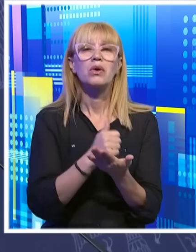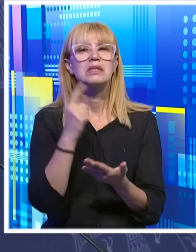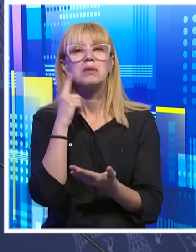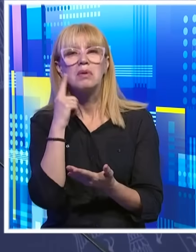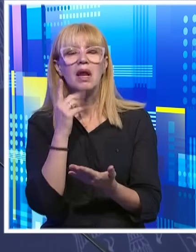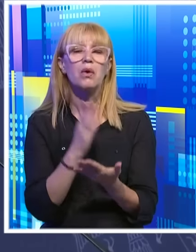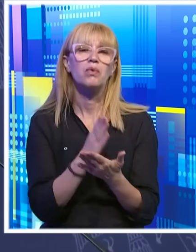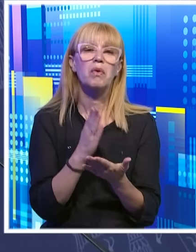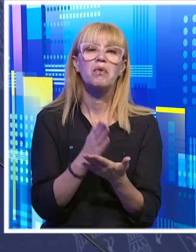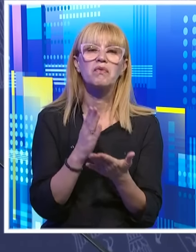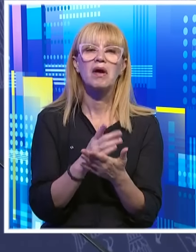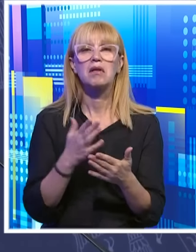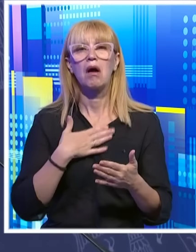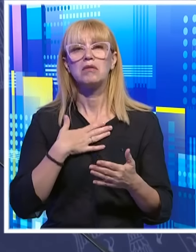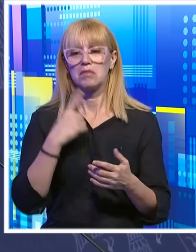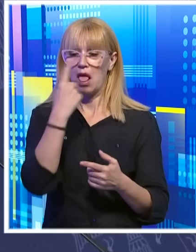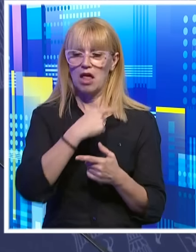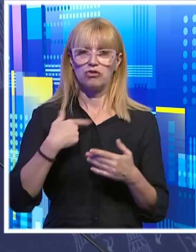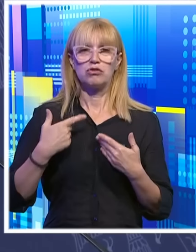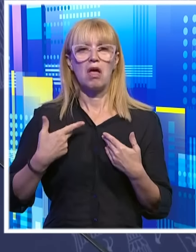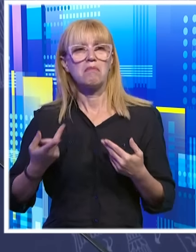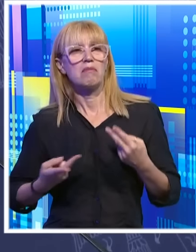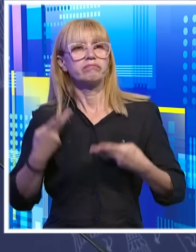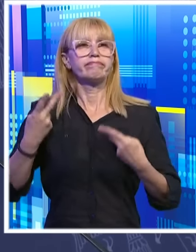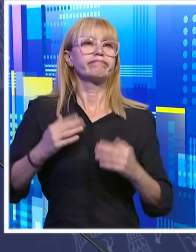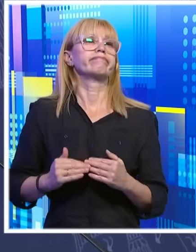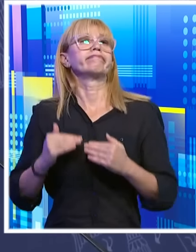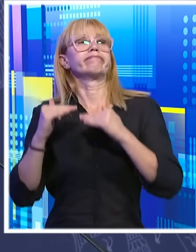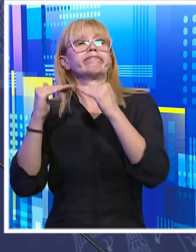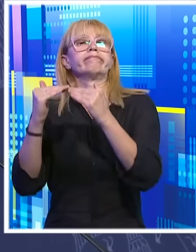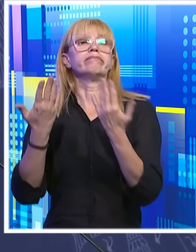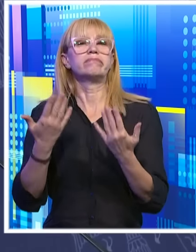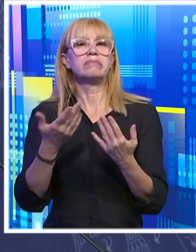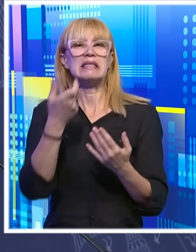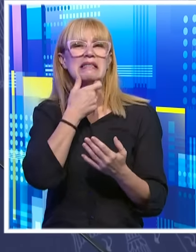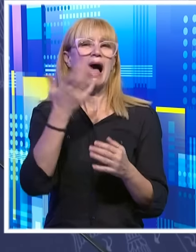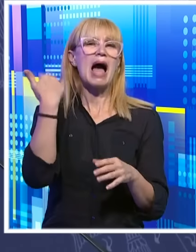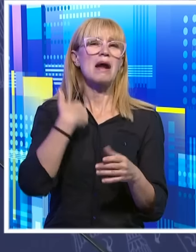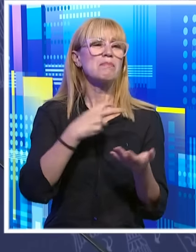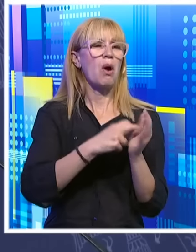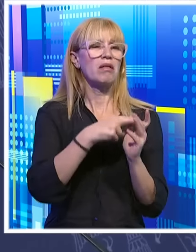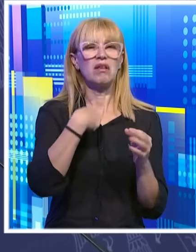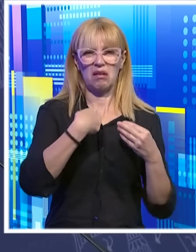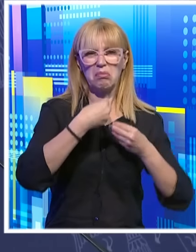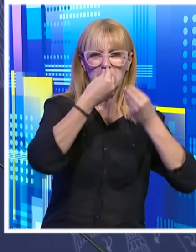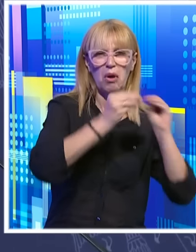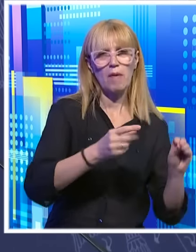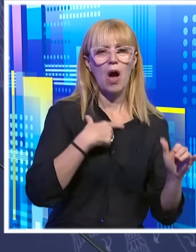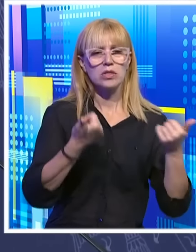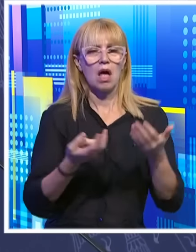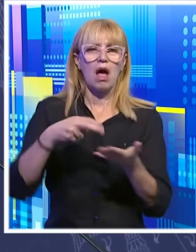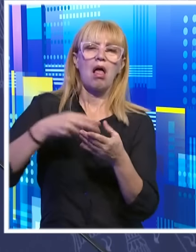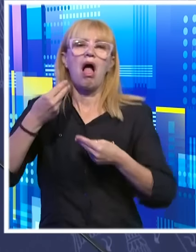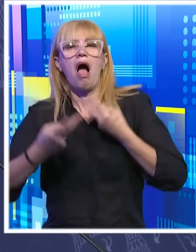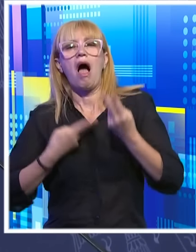bi sebe podizao iz politički mrtvih ili ne znam ni ja šta sve. Govorimo o veoma važnoj